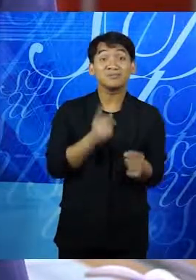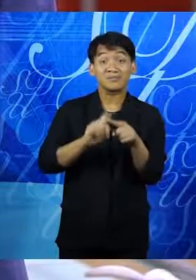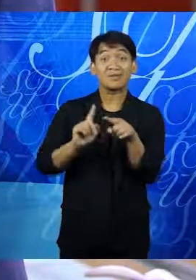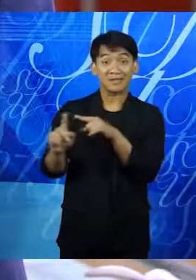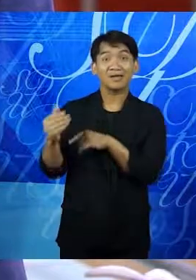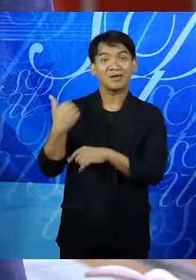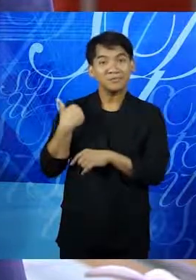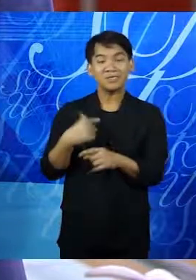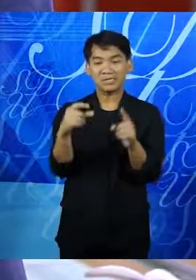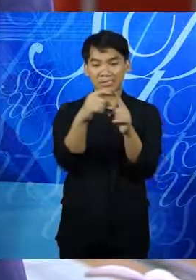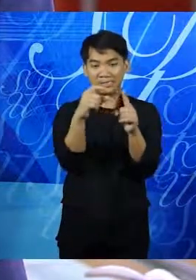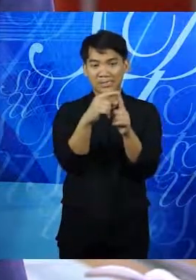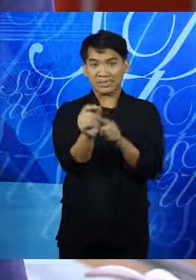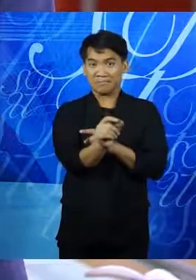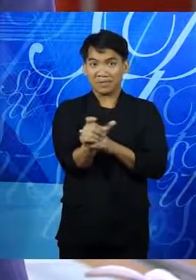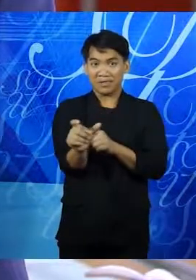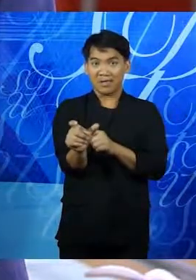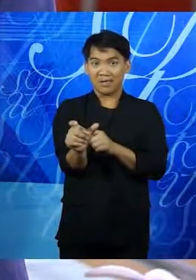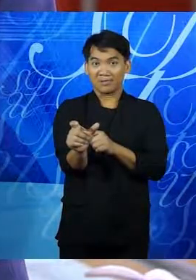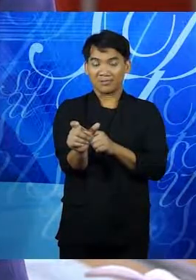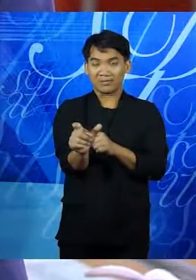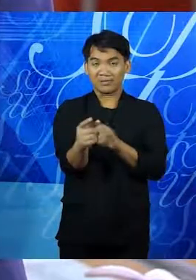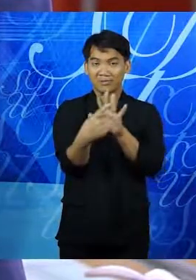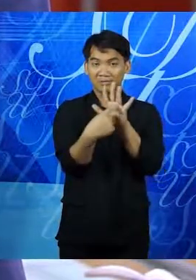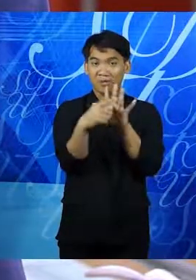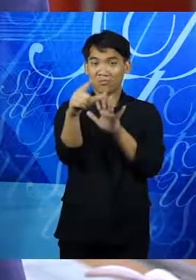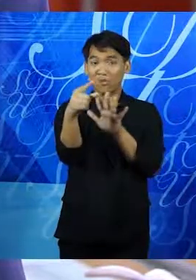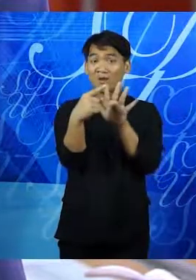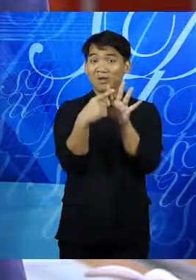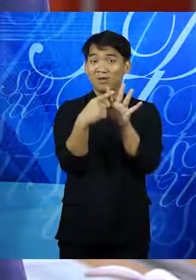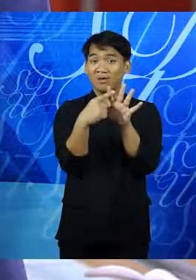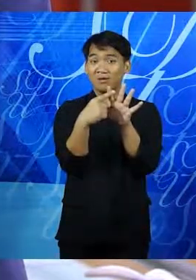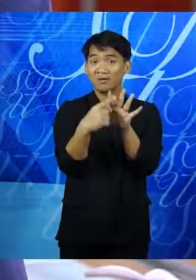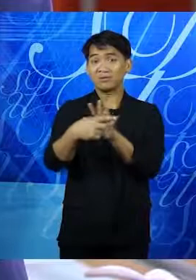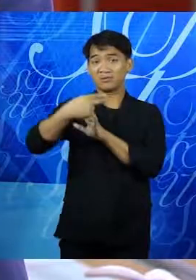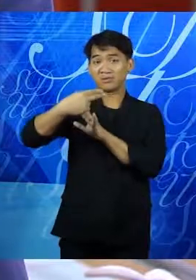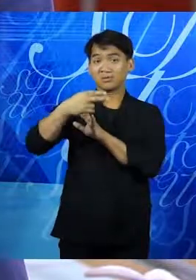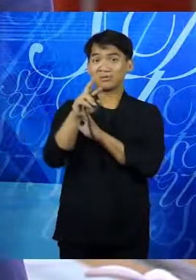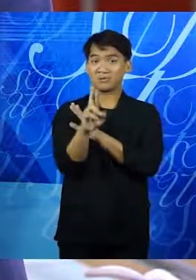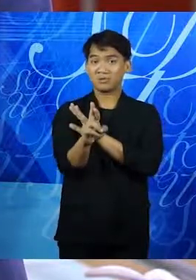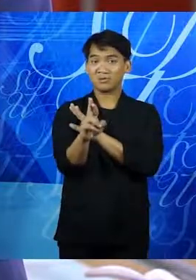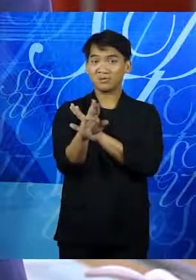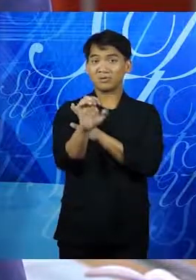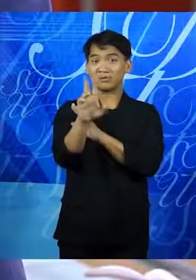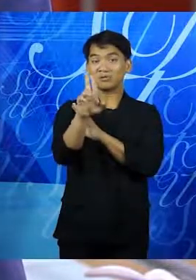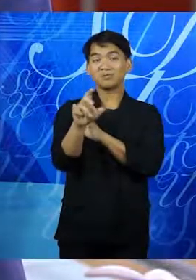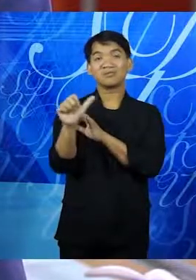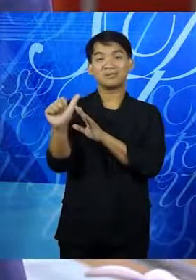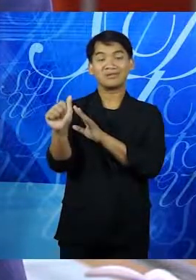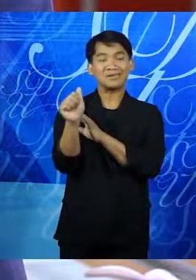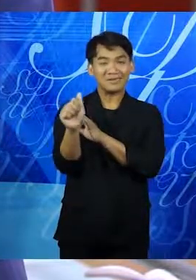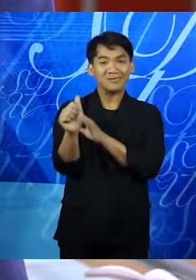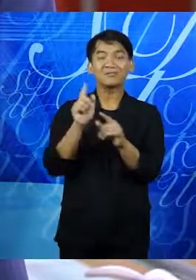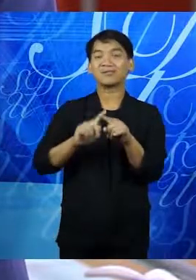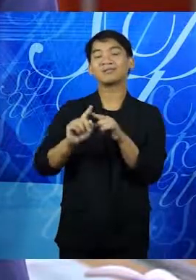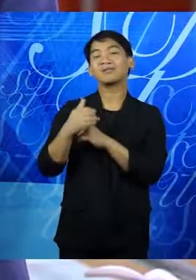างอื่นก็จะมีคำขยายประโยคนะคะคือคำว่าและคำว่าหรือนะคะและก็ยังมีนะคะในเรื่